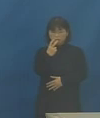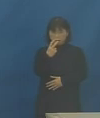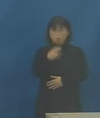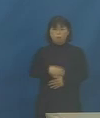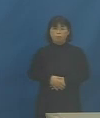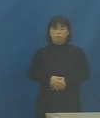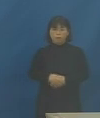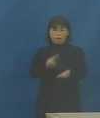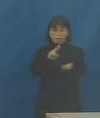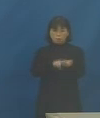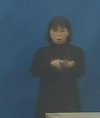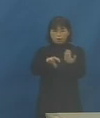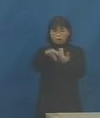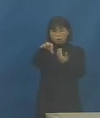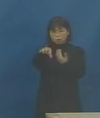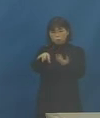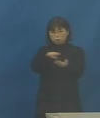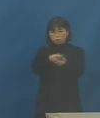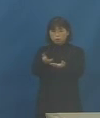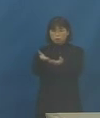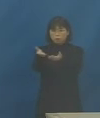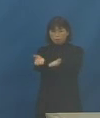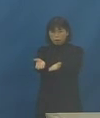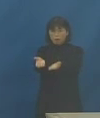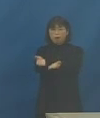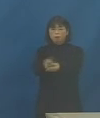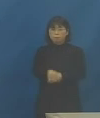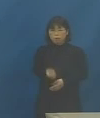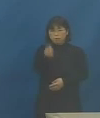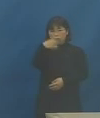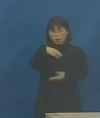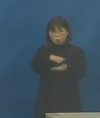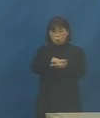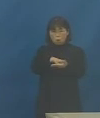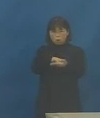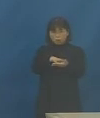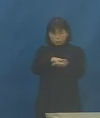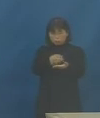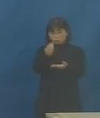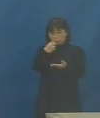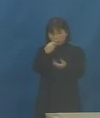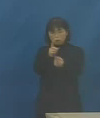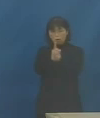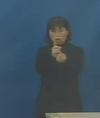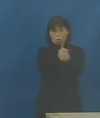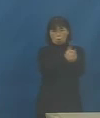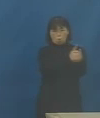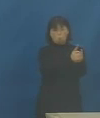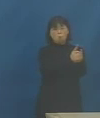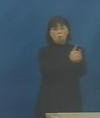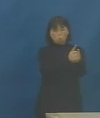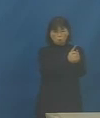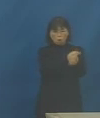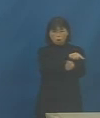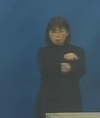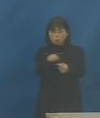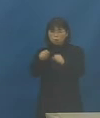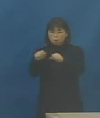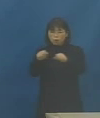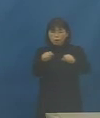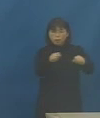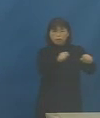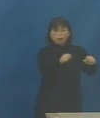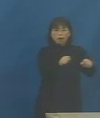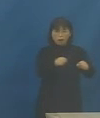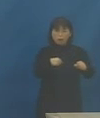ということをやっていただいて経口治療薬でも対応していくとでこんなことをやりながらa